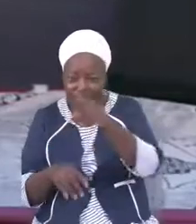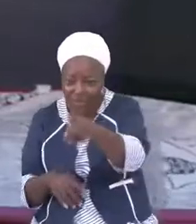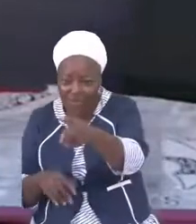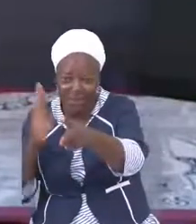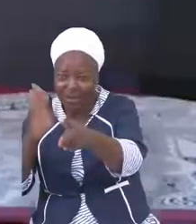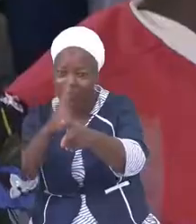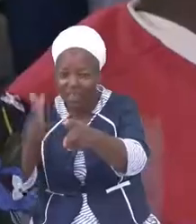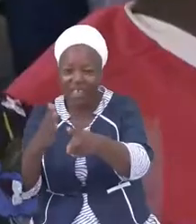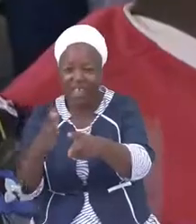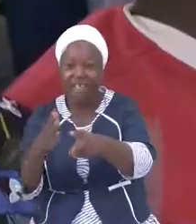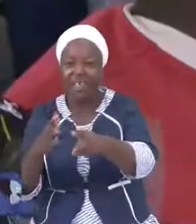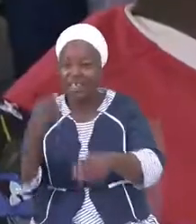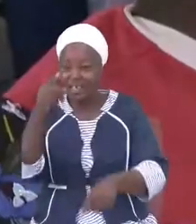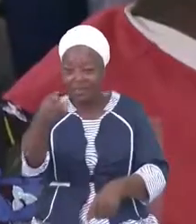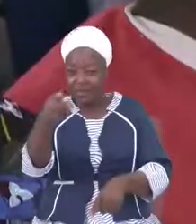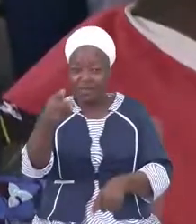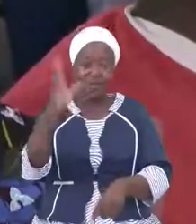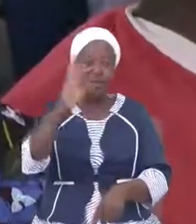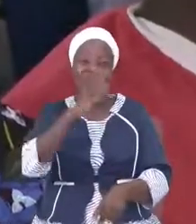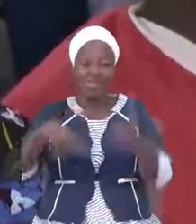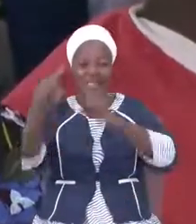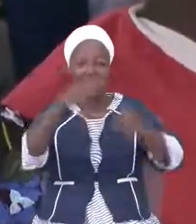là. Je serai là.